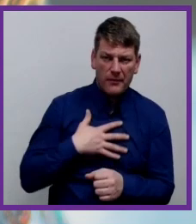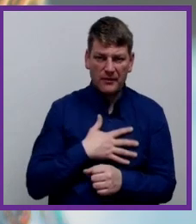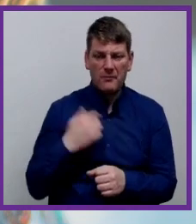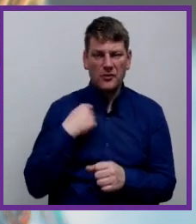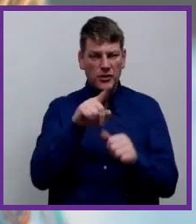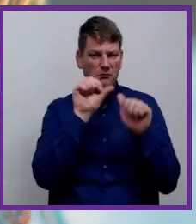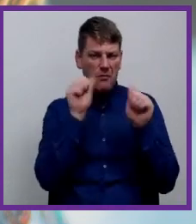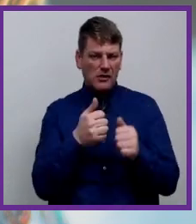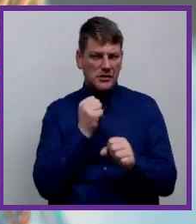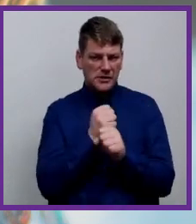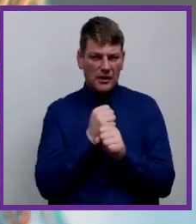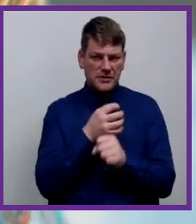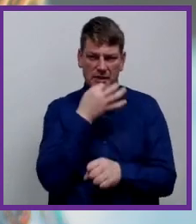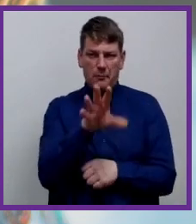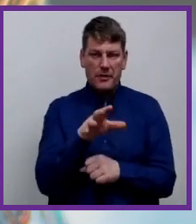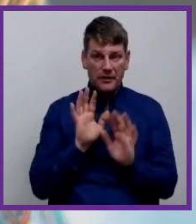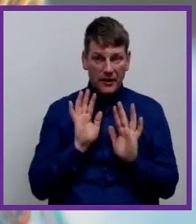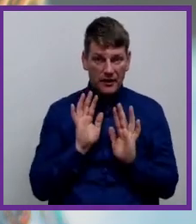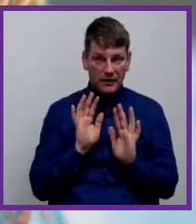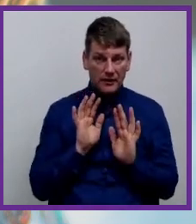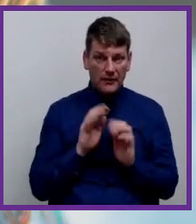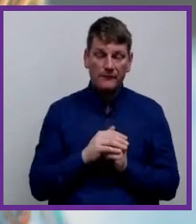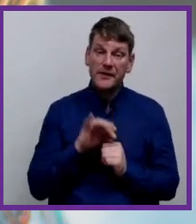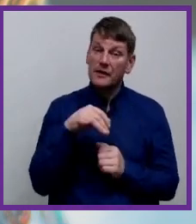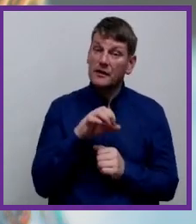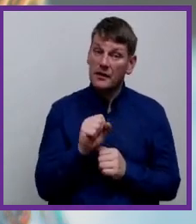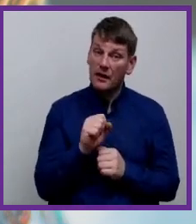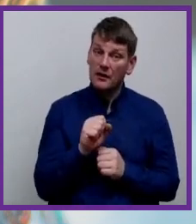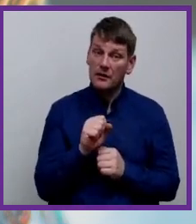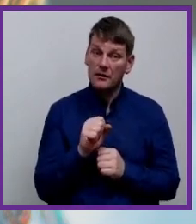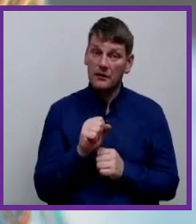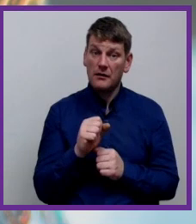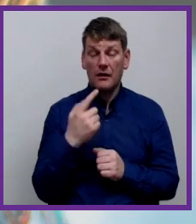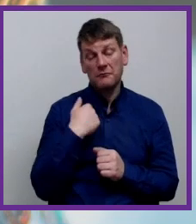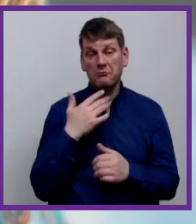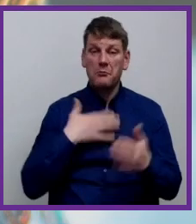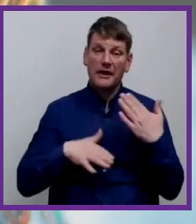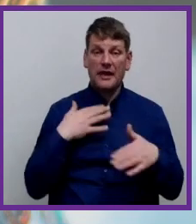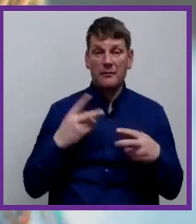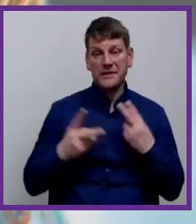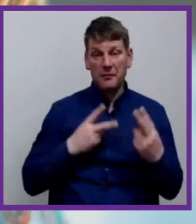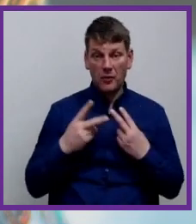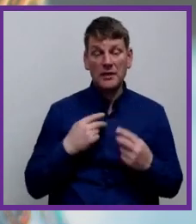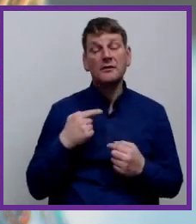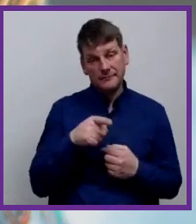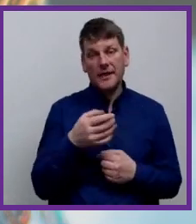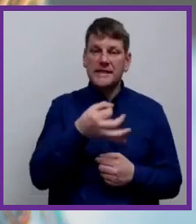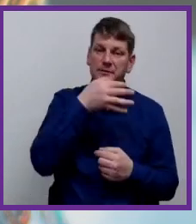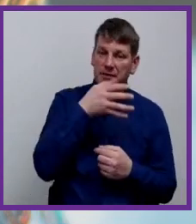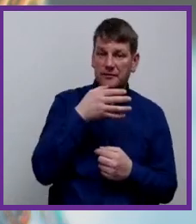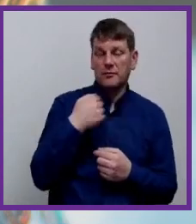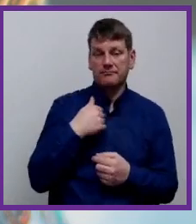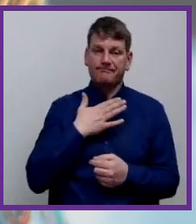smags darbs nepatīk. Un, ja savukārt patīkams emocijas, tad jā, simpātisks un